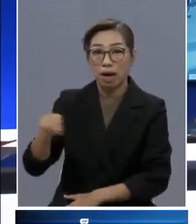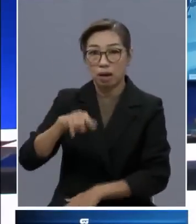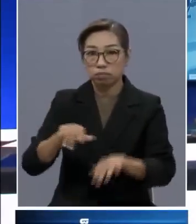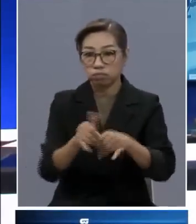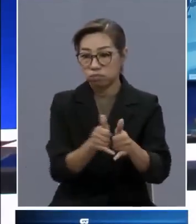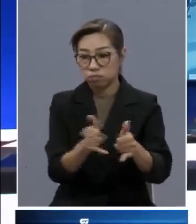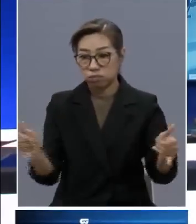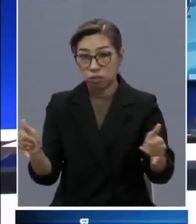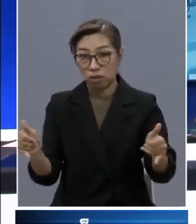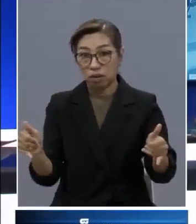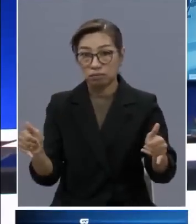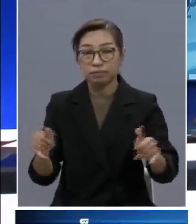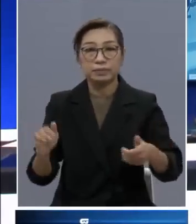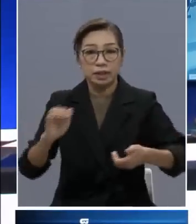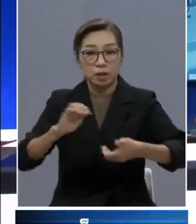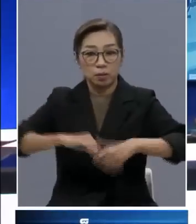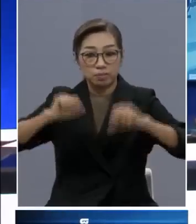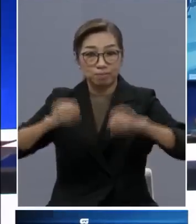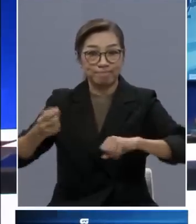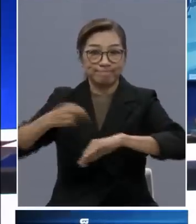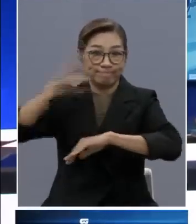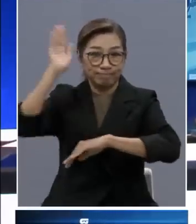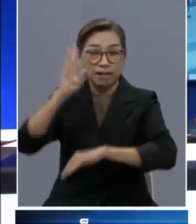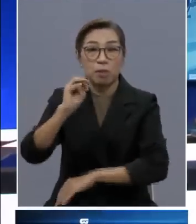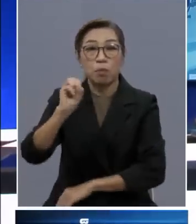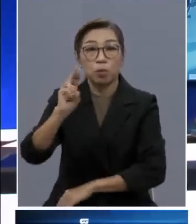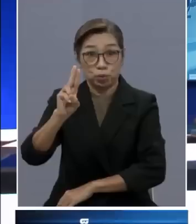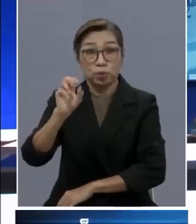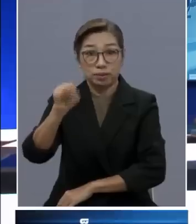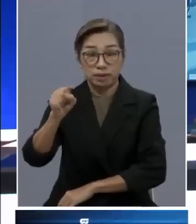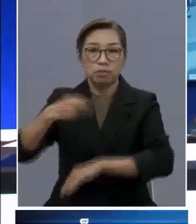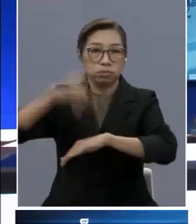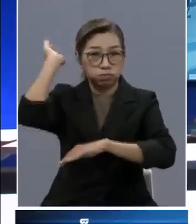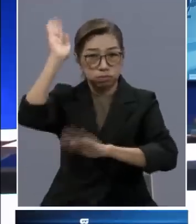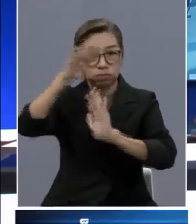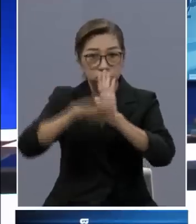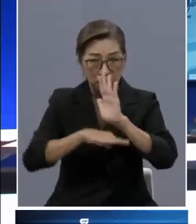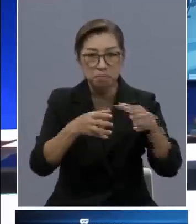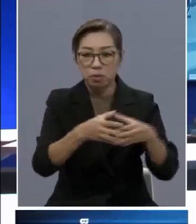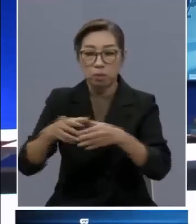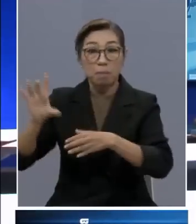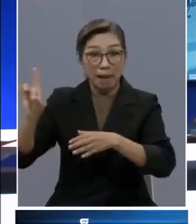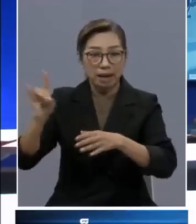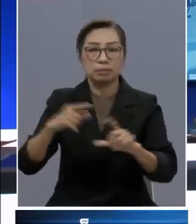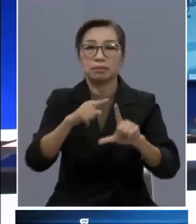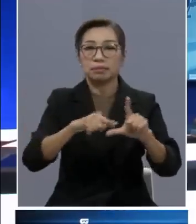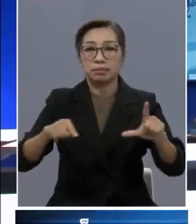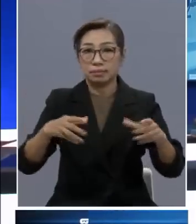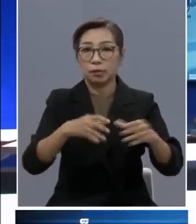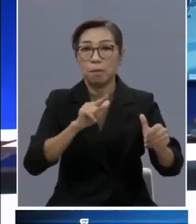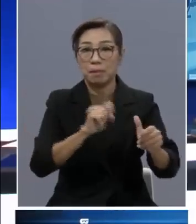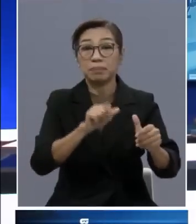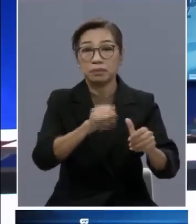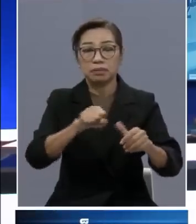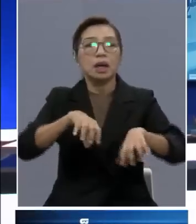ถลง MOU เมื่อวานนี้นะครับของว่าที่พรรคร่วมรัฐบาล8พรรคการเมืองที่นำโดยพรรคก้าวไกลเมื่อวานนี้จัดกันที่โรง